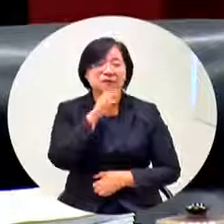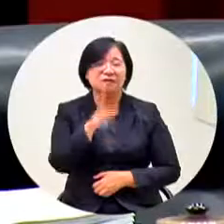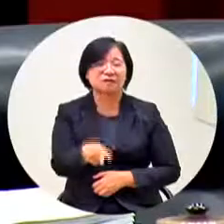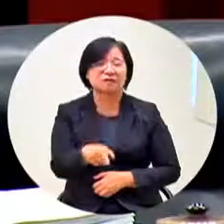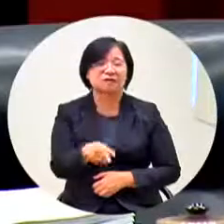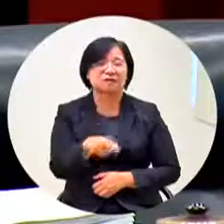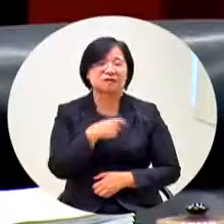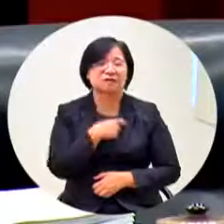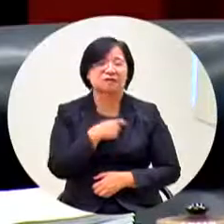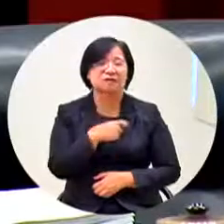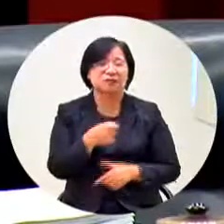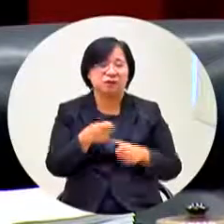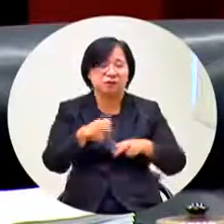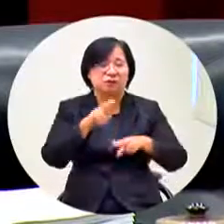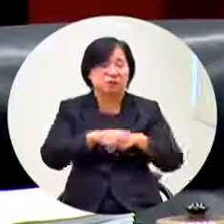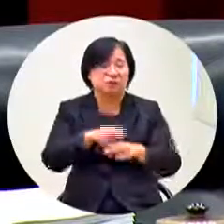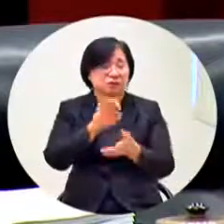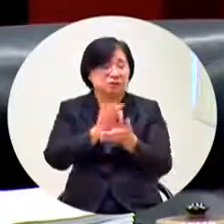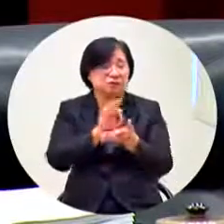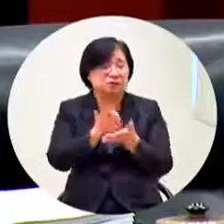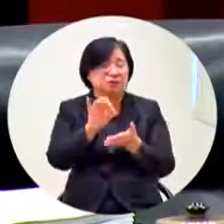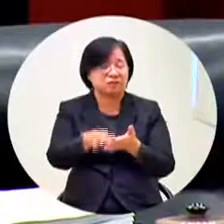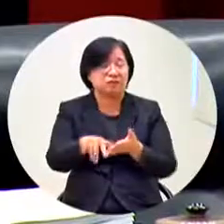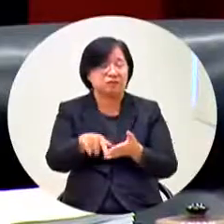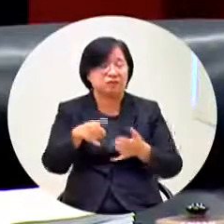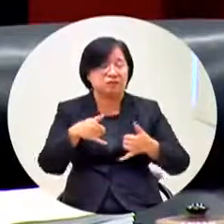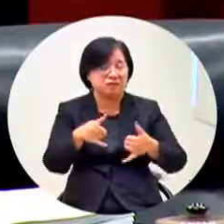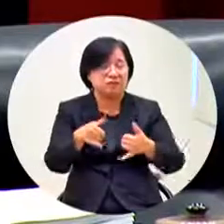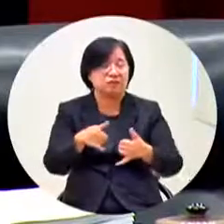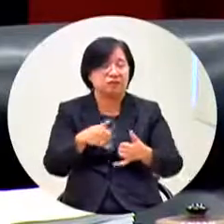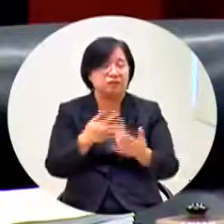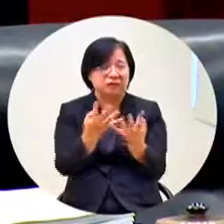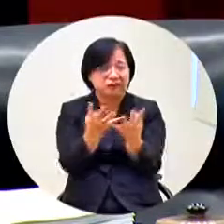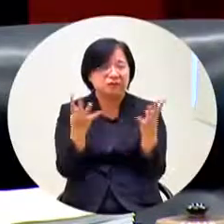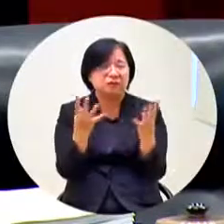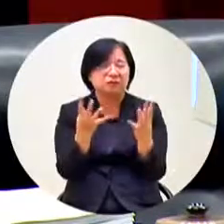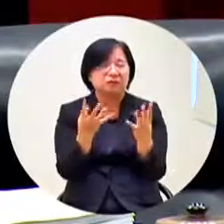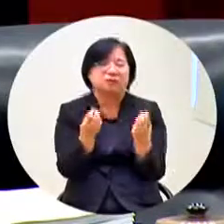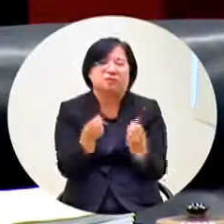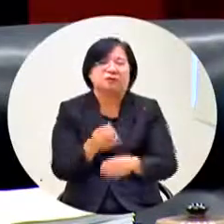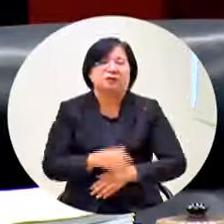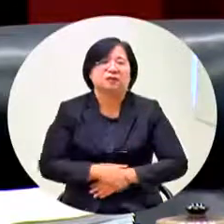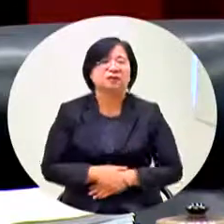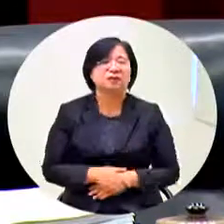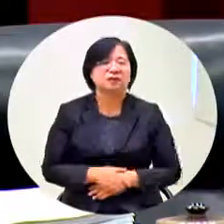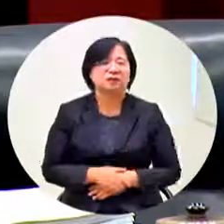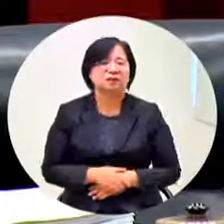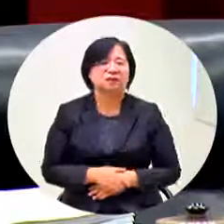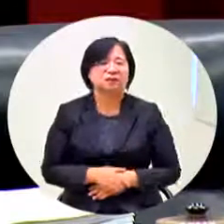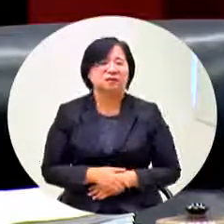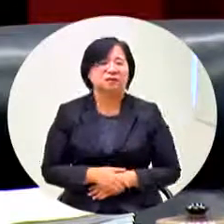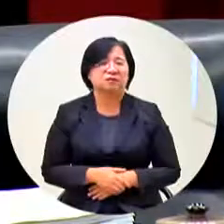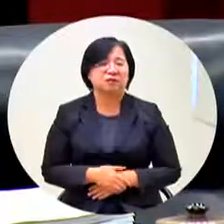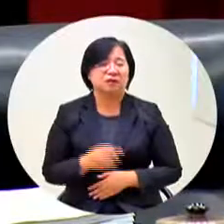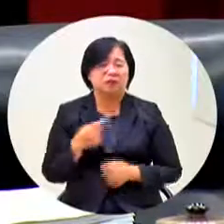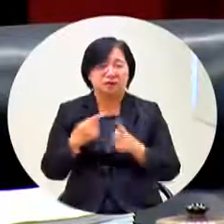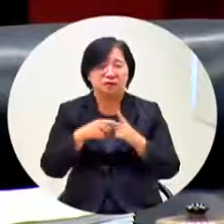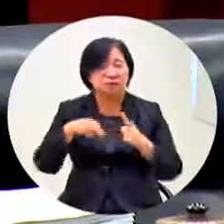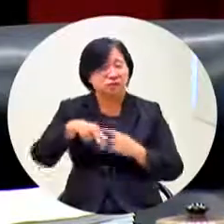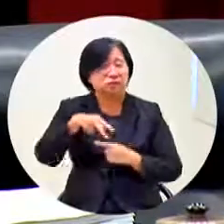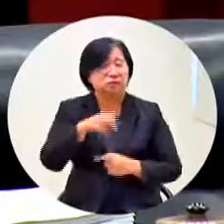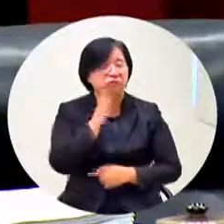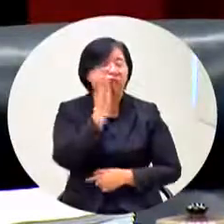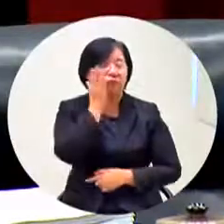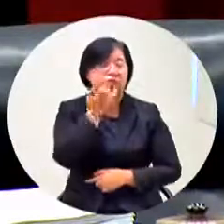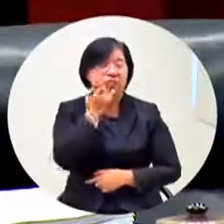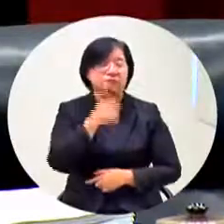公共使用，他并没有做栅栏围起来，他也没有阻止任何的人通行。它是大家